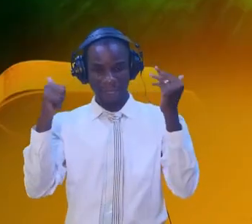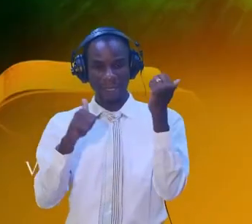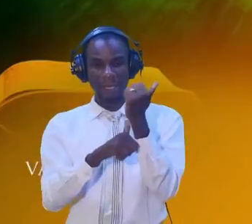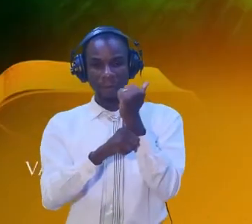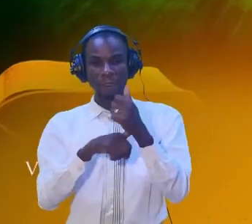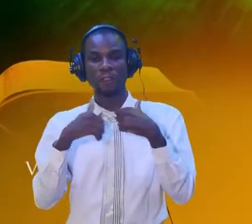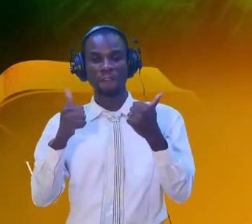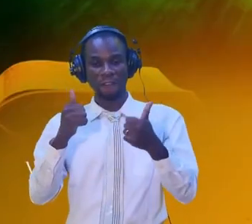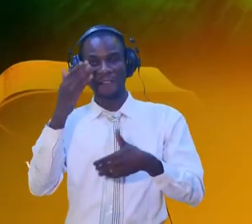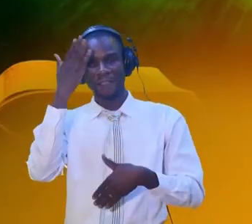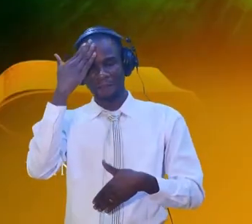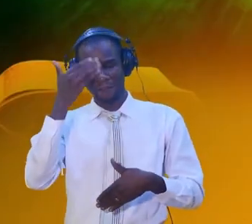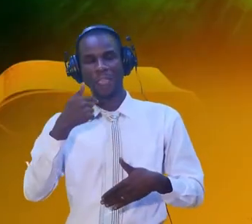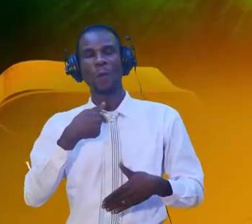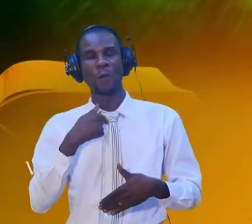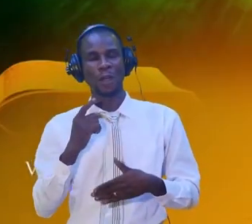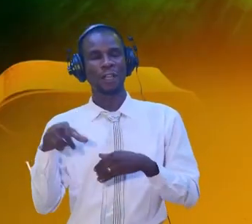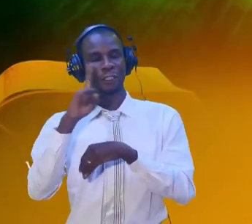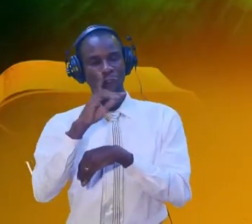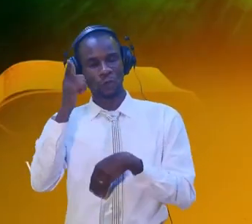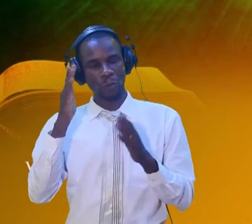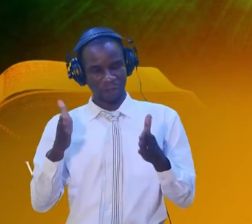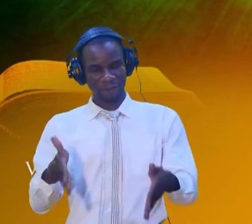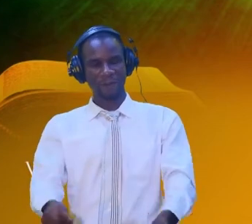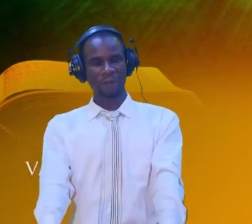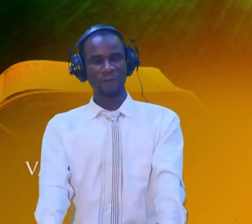wazi kwamba walio hai wanajua